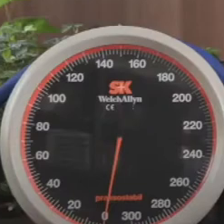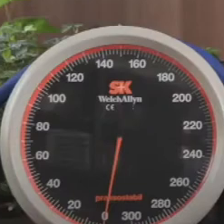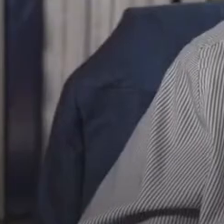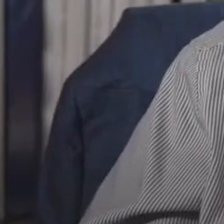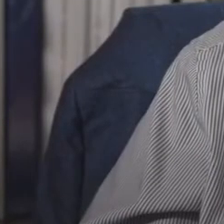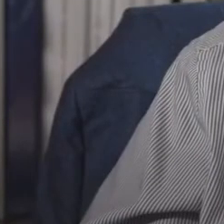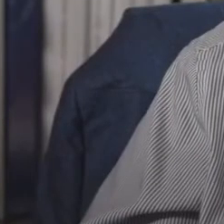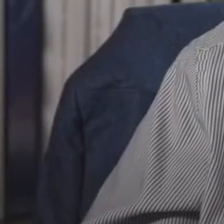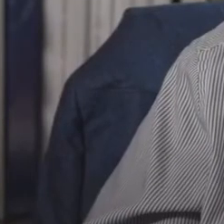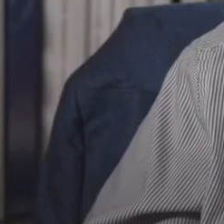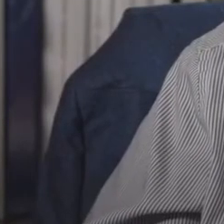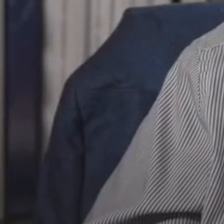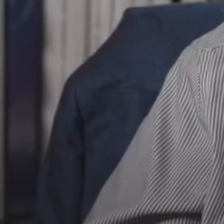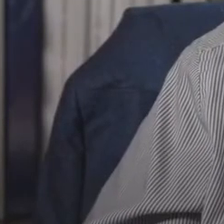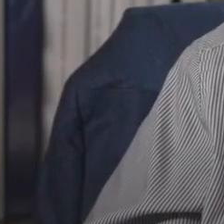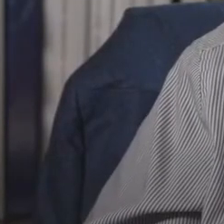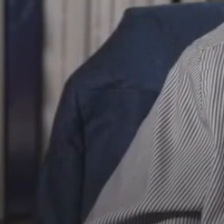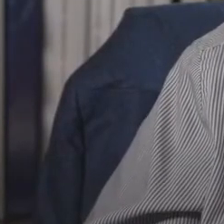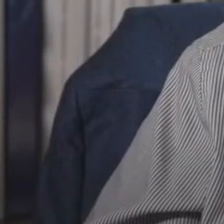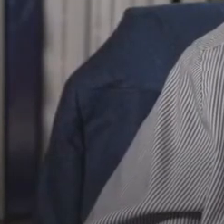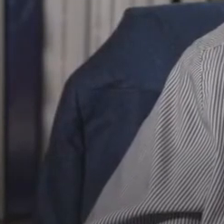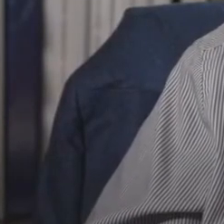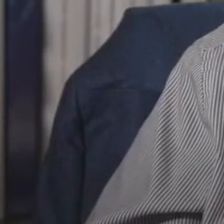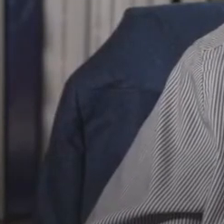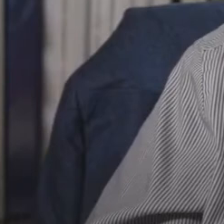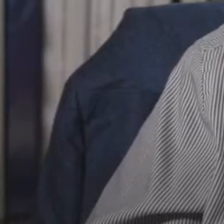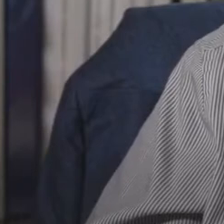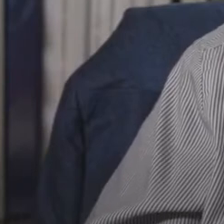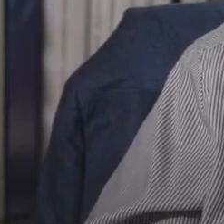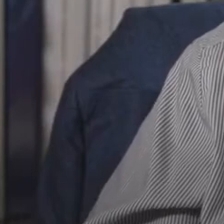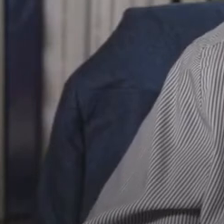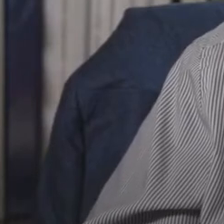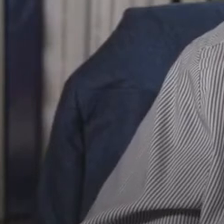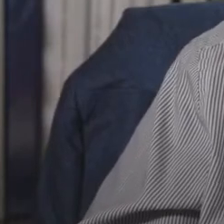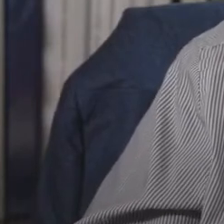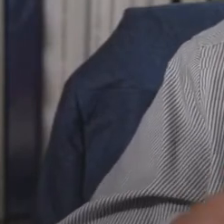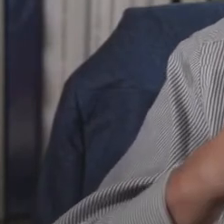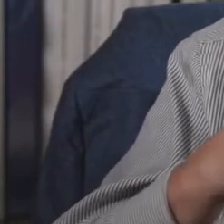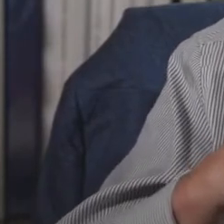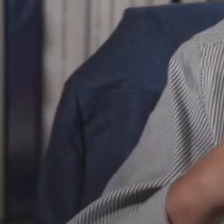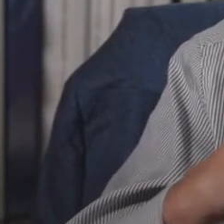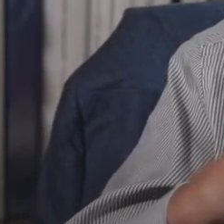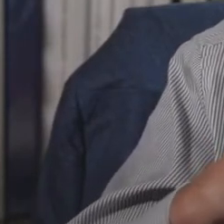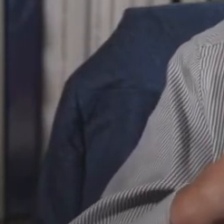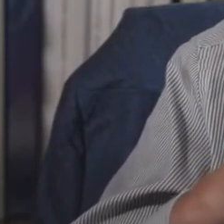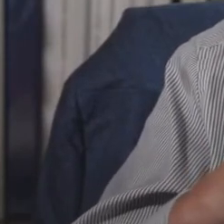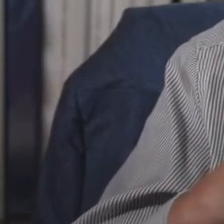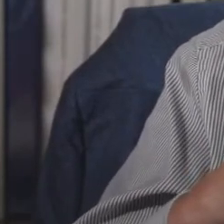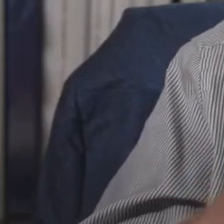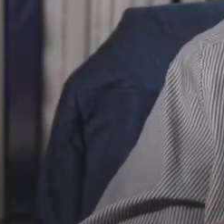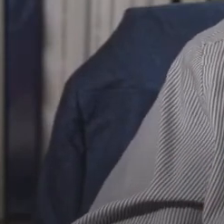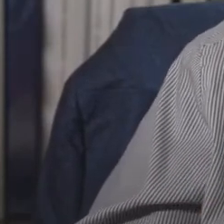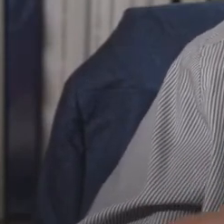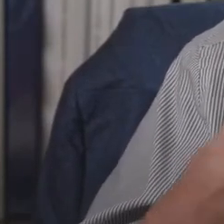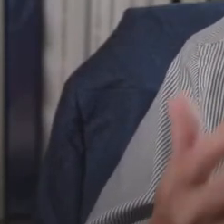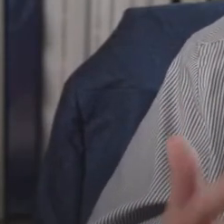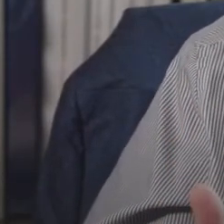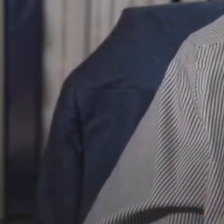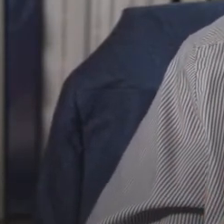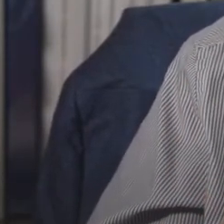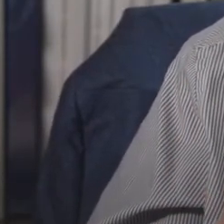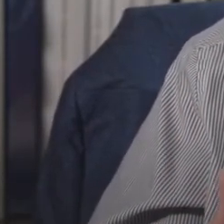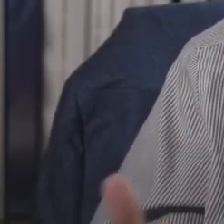gebruikt, dan loopt die kans op tot 70%. Dus we hebben een winst van 50%.